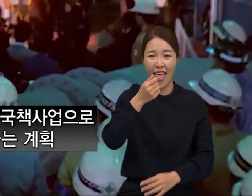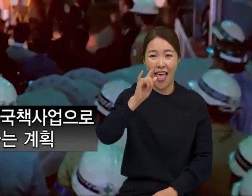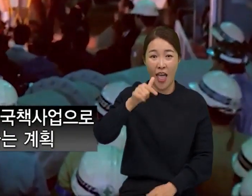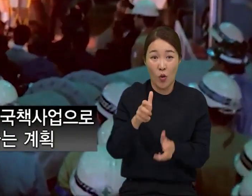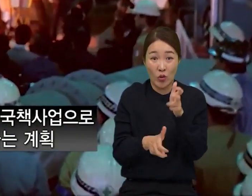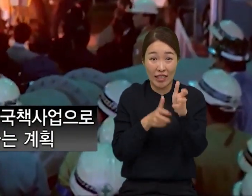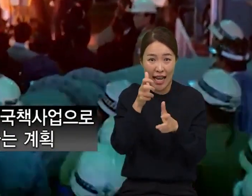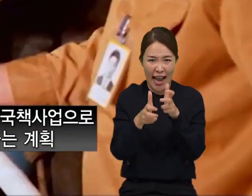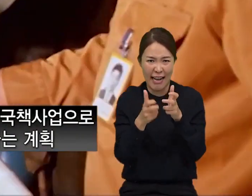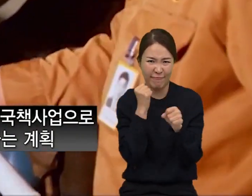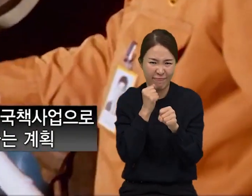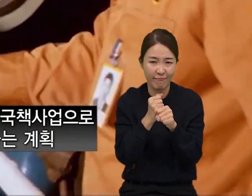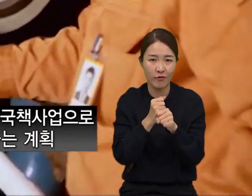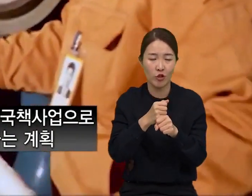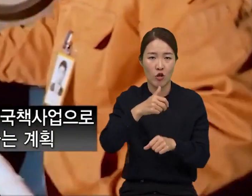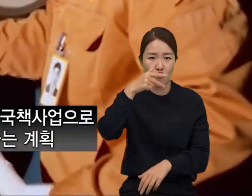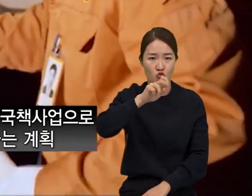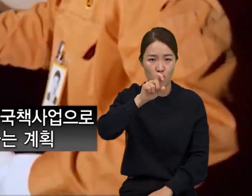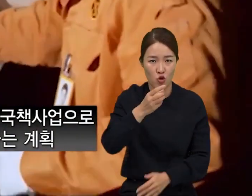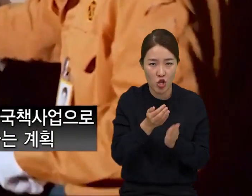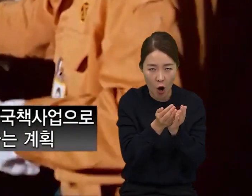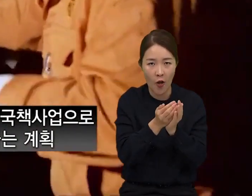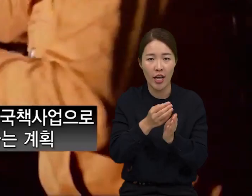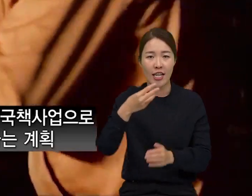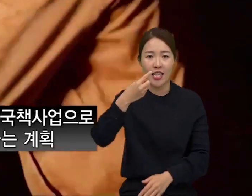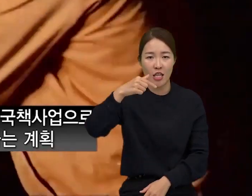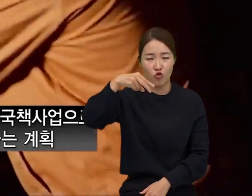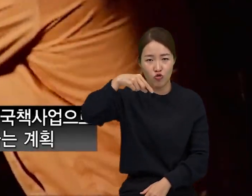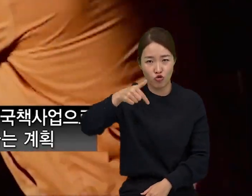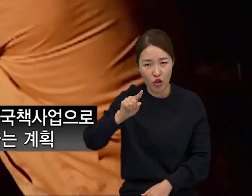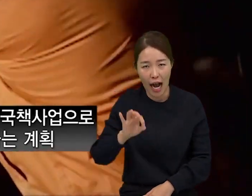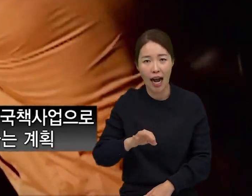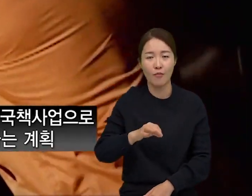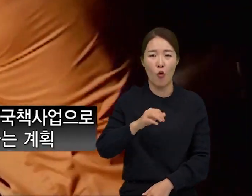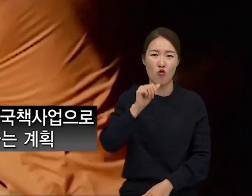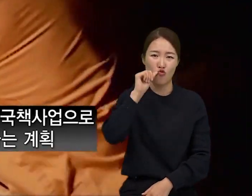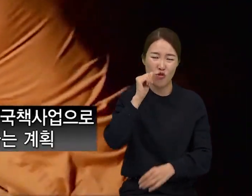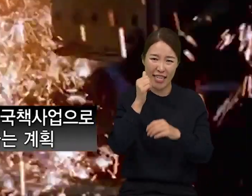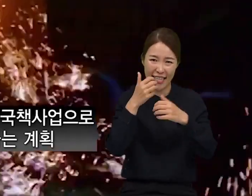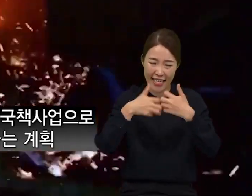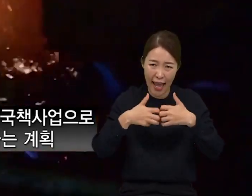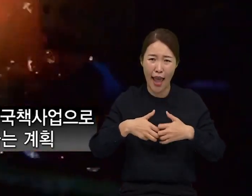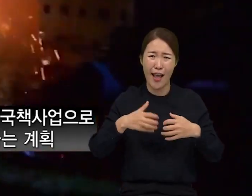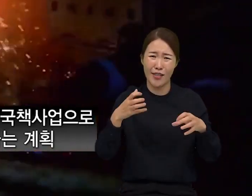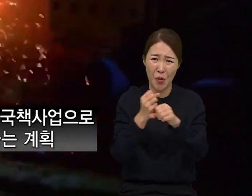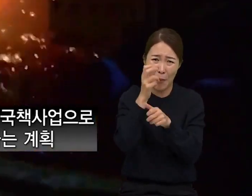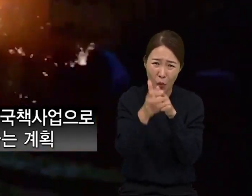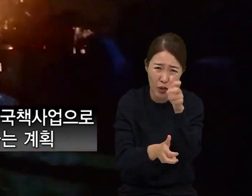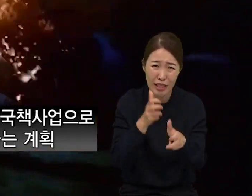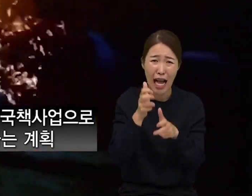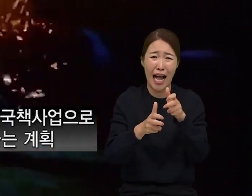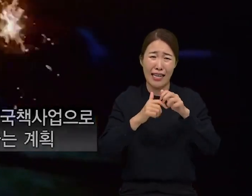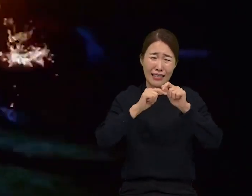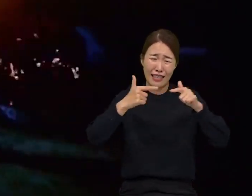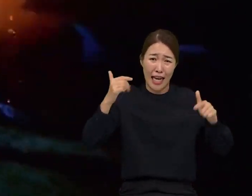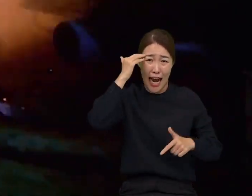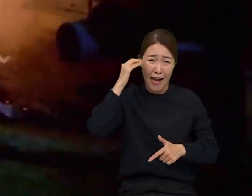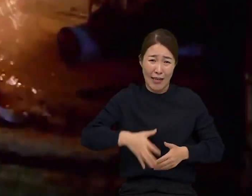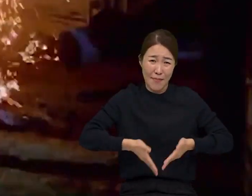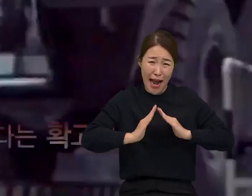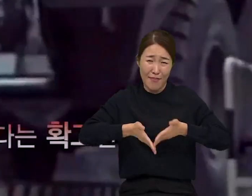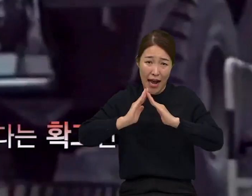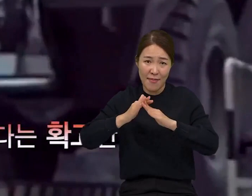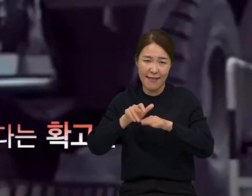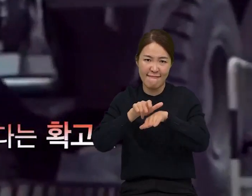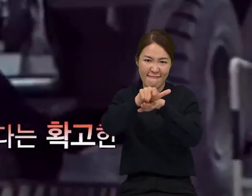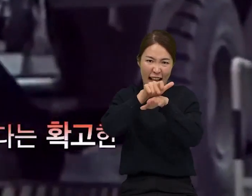세웠다. 주물선, 특수강, 중기계 종합공장과 조선소를 세운다는 것.